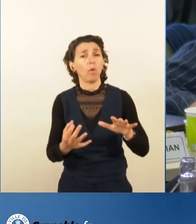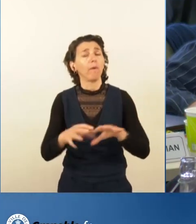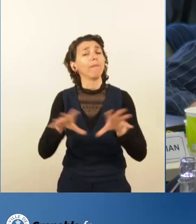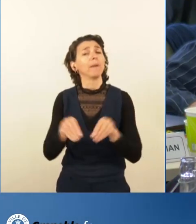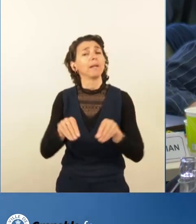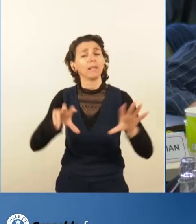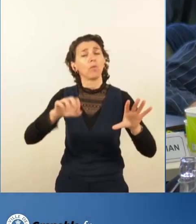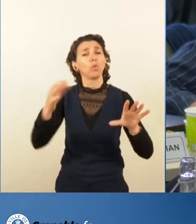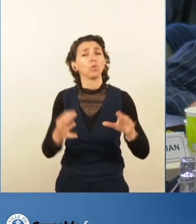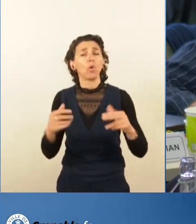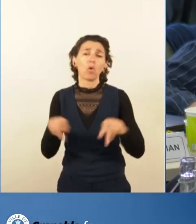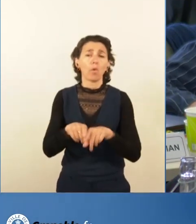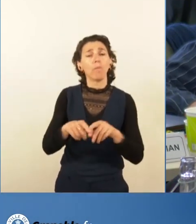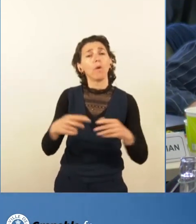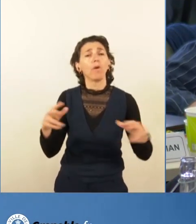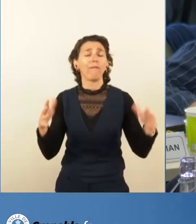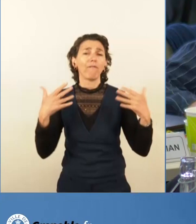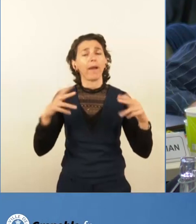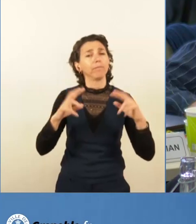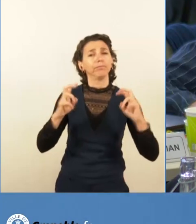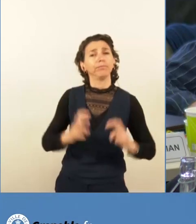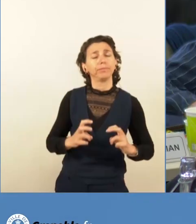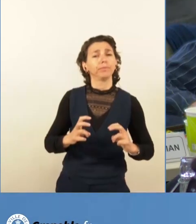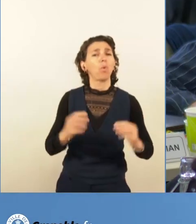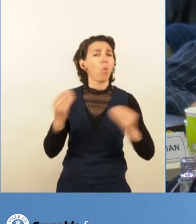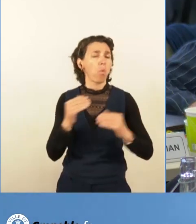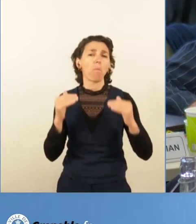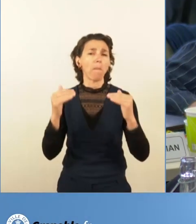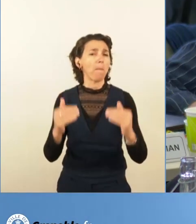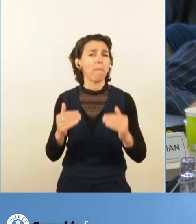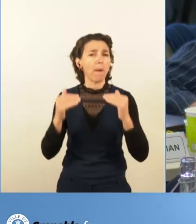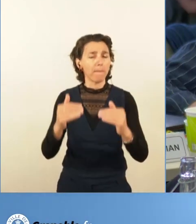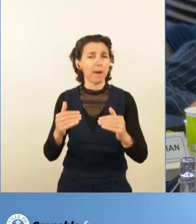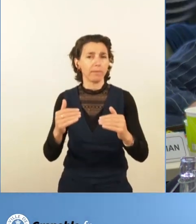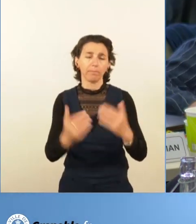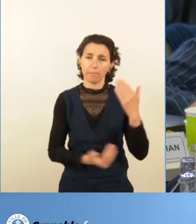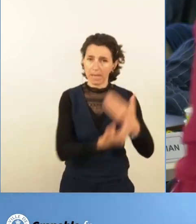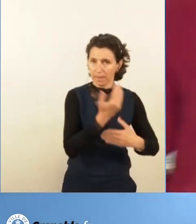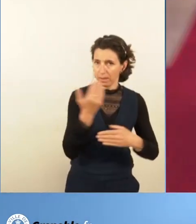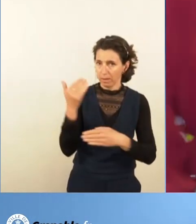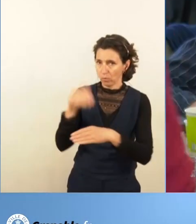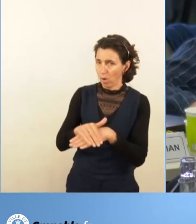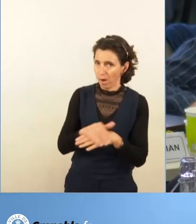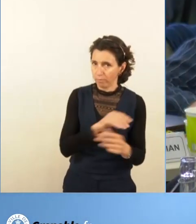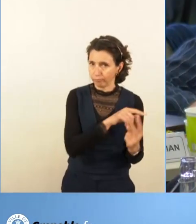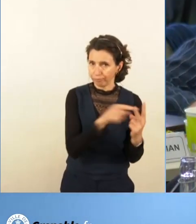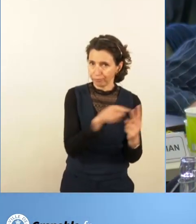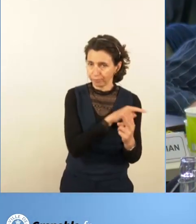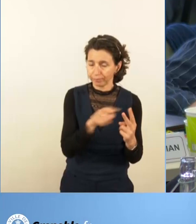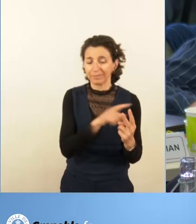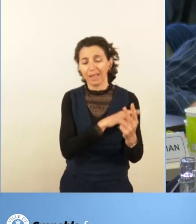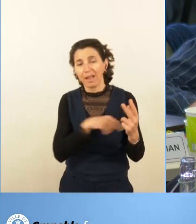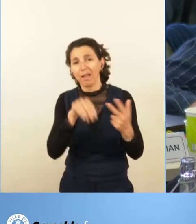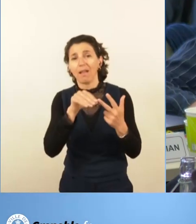en ce qui concerne donc le je le disais seulement le matin et le soir sachant que sur le le midi